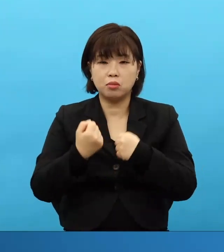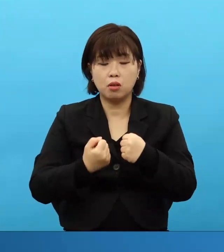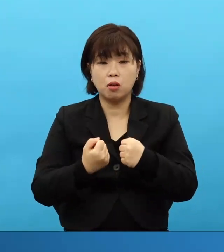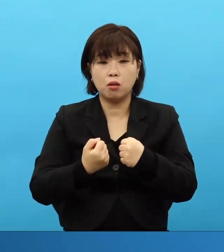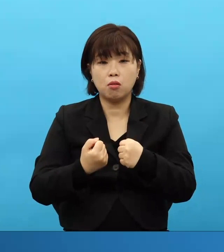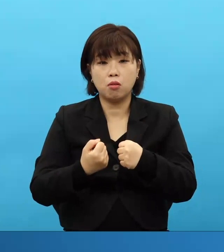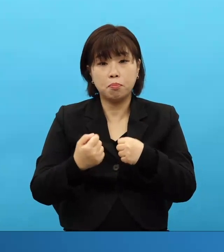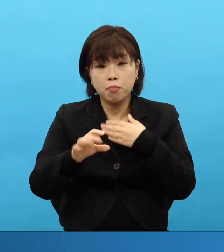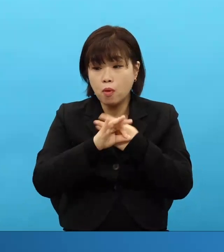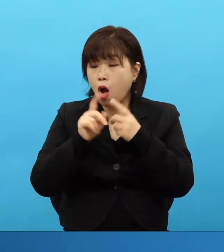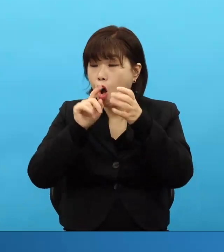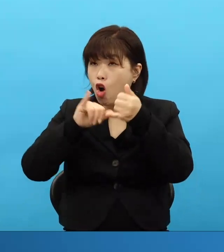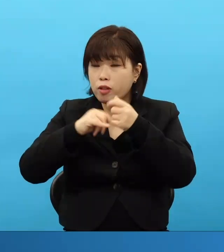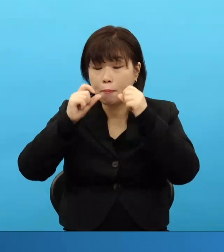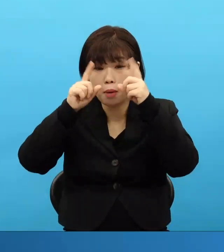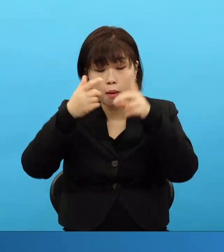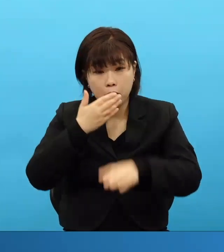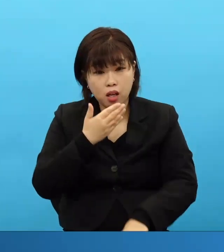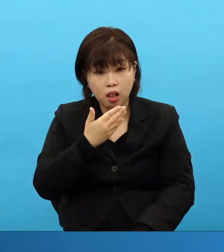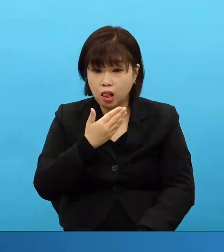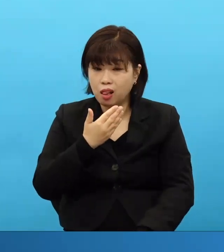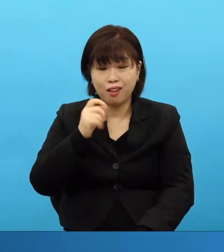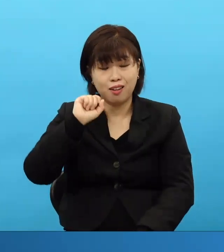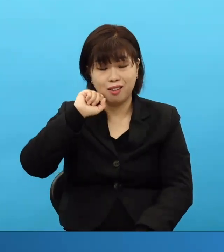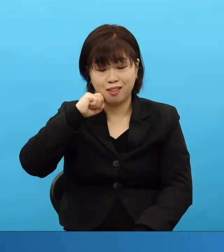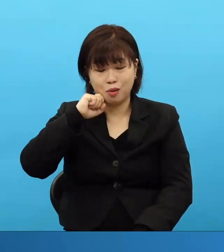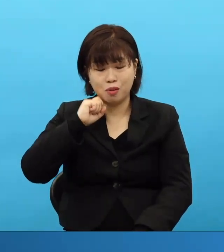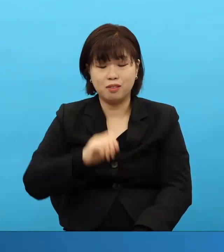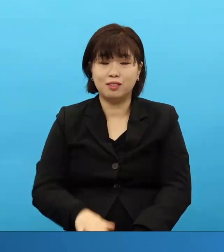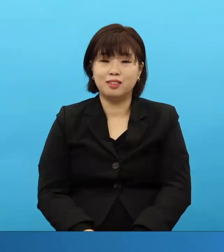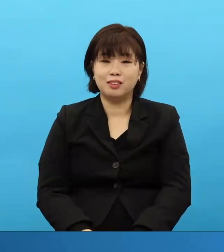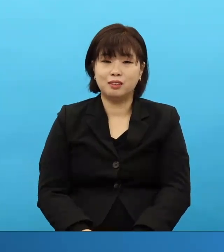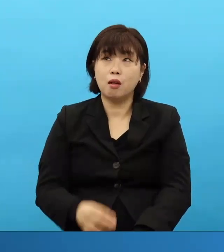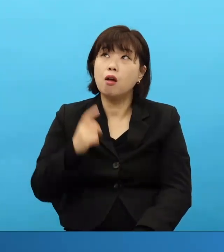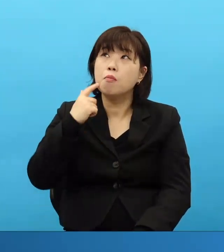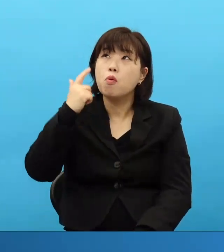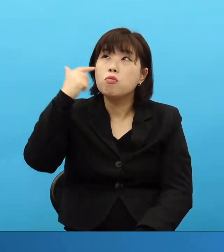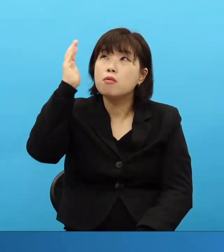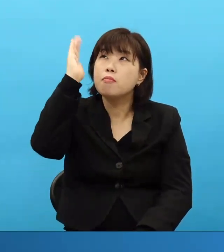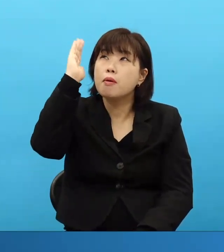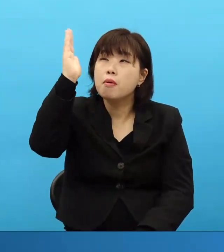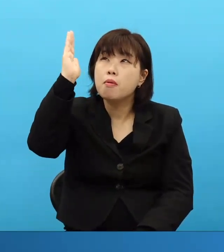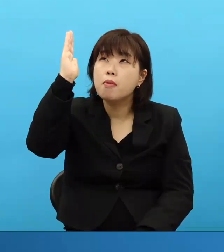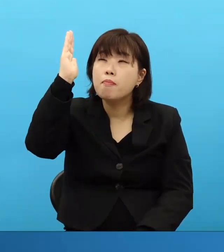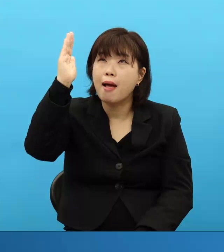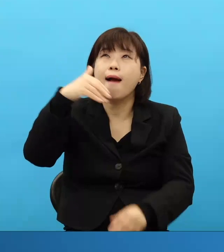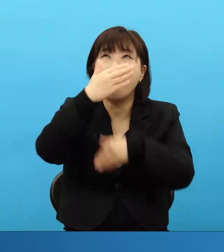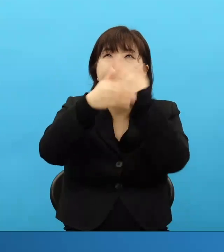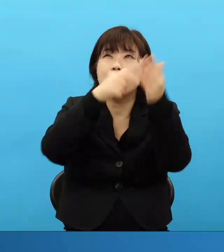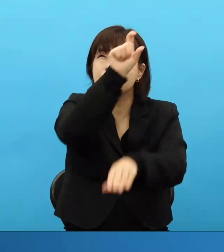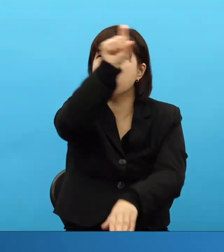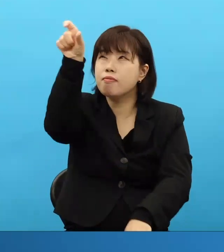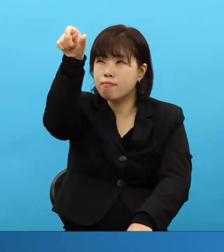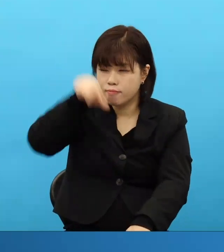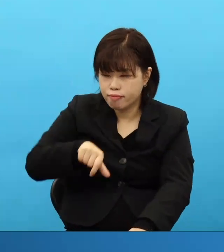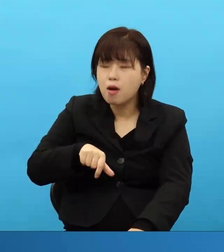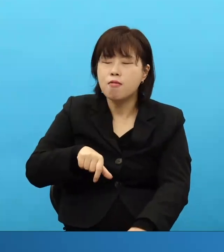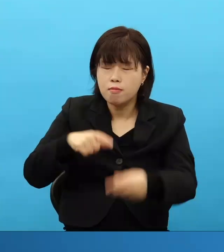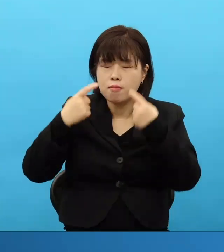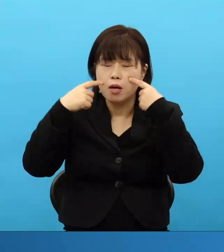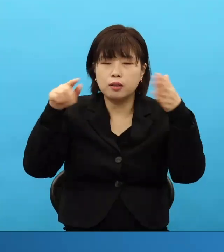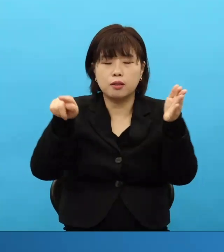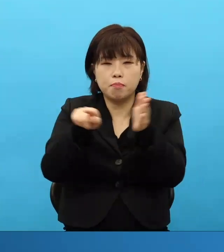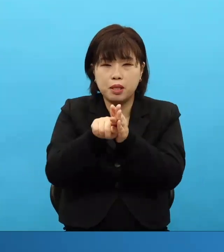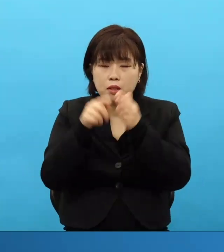통해서 하나님이 모든 거 다 주신다고 생각을 해야 돼요. You have to think that God is going to give you 그렇죠. everything through the pastor's sermon. Isn't that 그래야 so? 하나님이 주시는 거예요. Only then